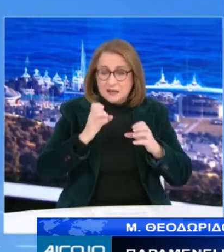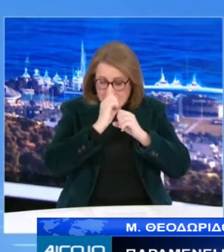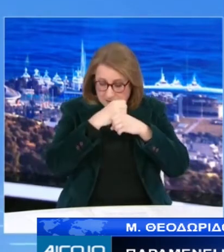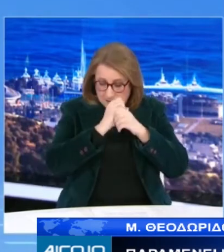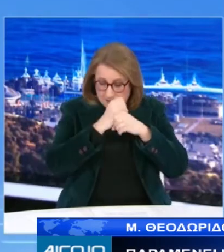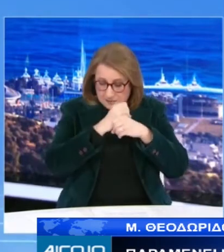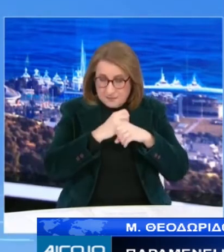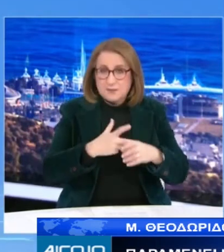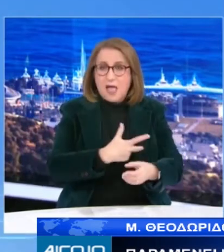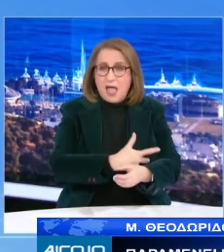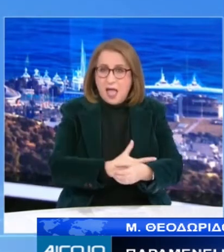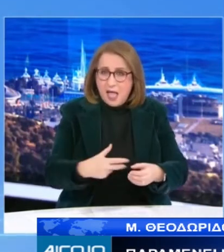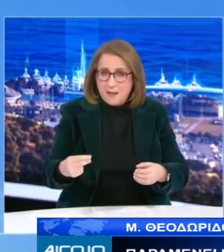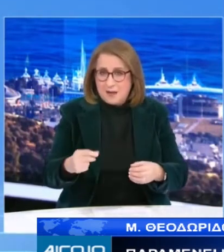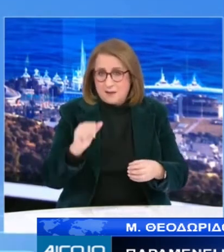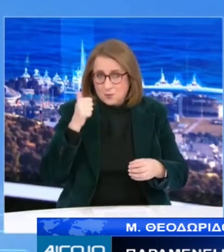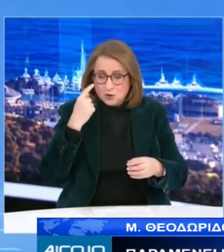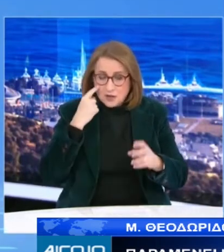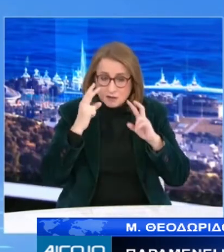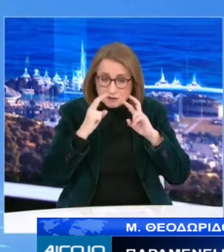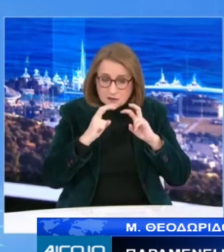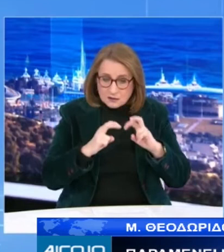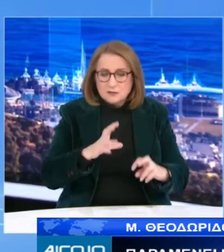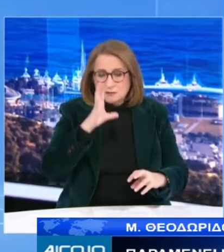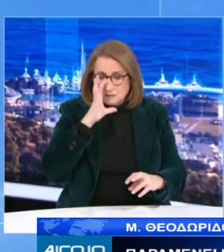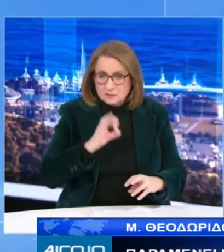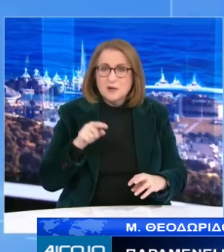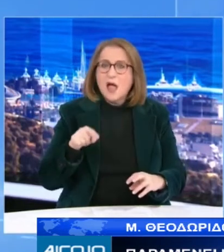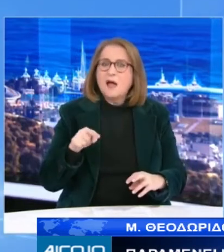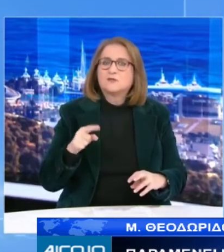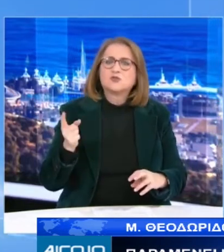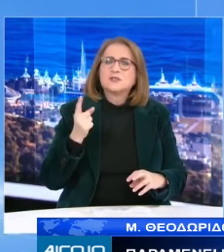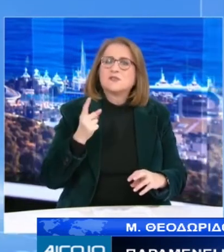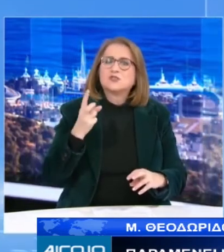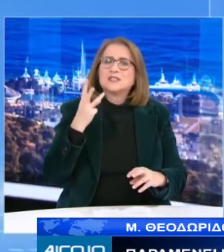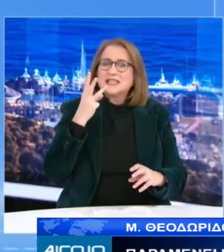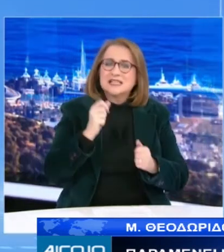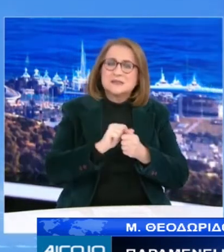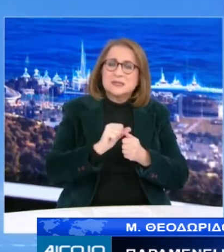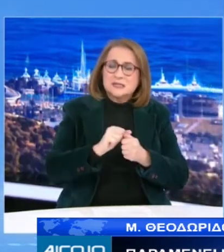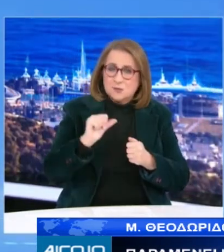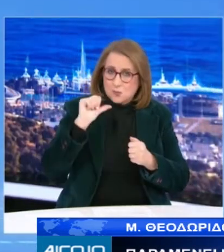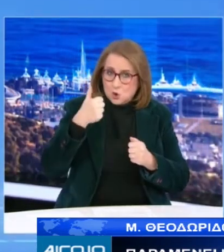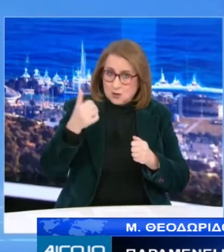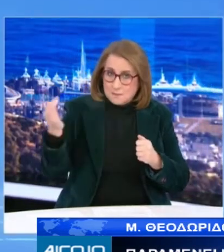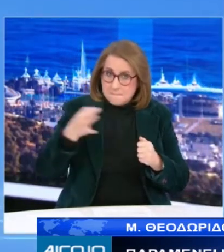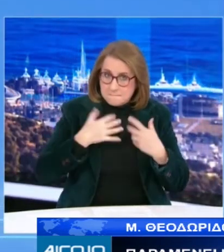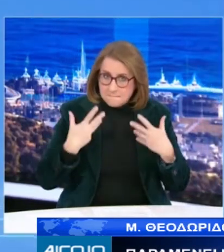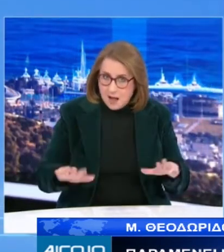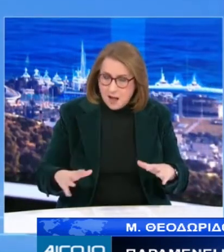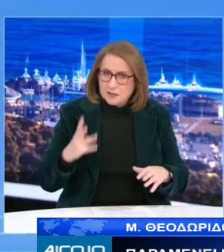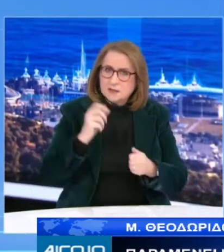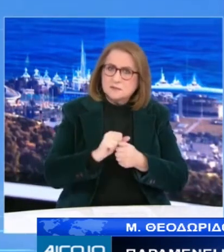εργαστηριακή μέθοδο, με PCR και συμβαίνει τουλάχιστον 3 μήνες μετά την πρώτη